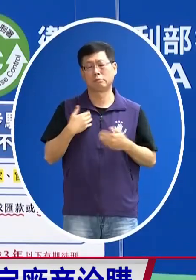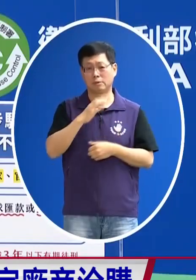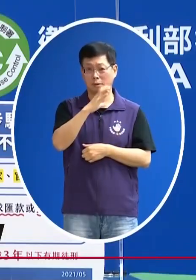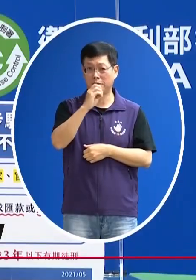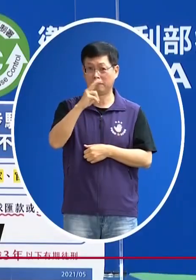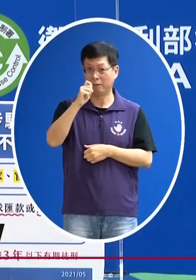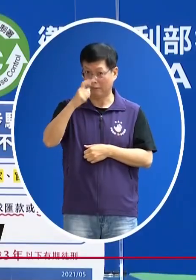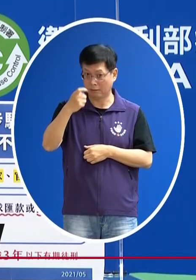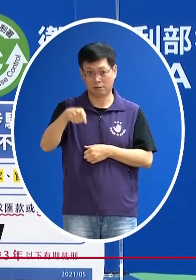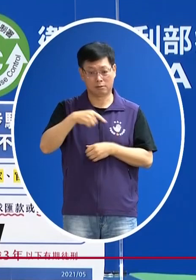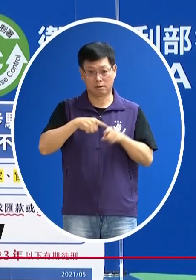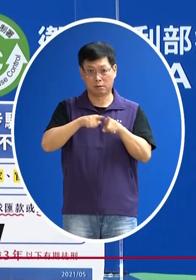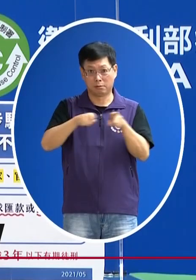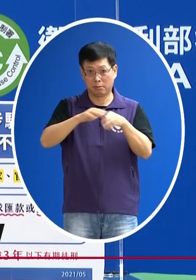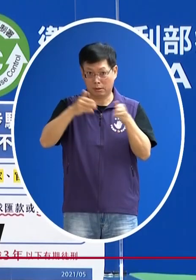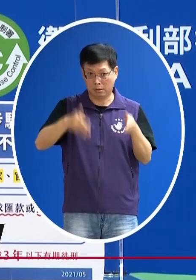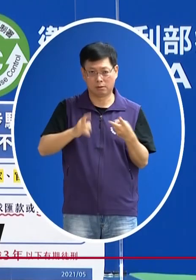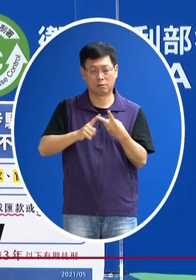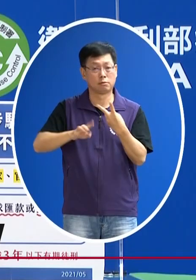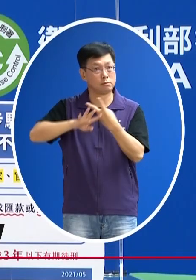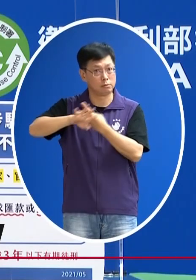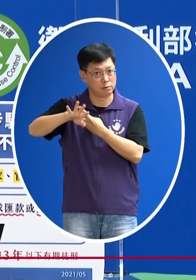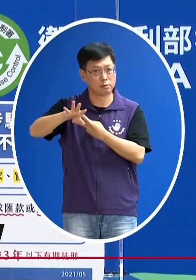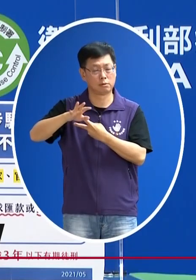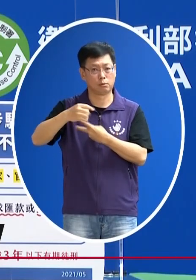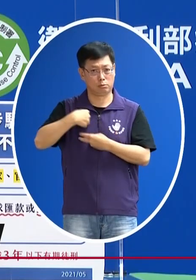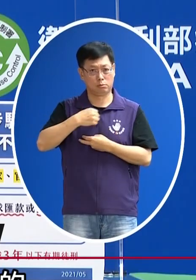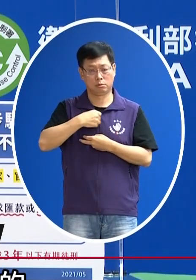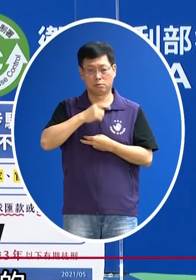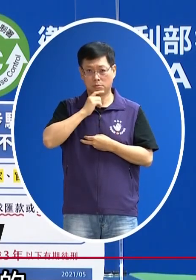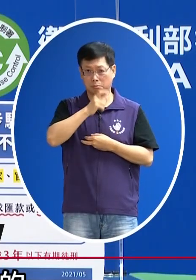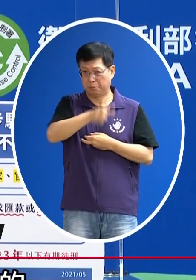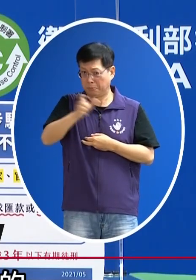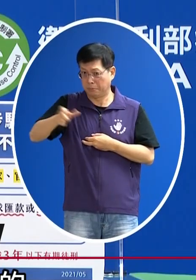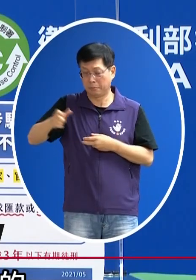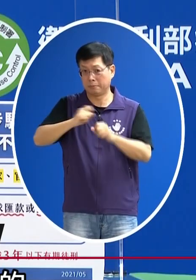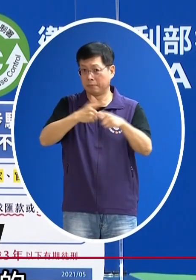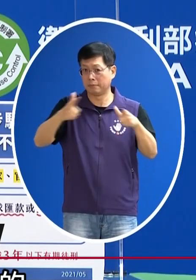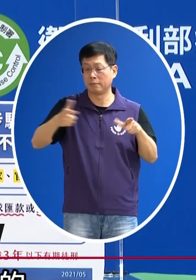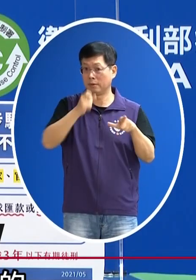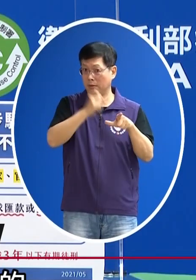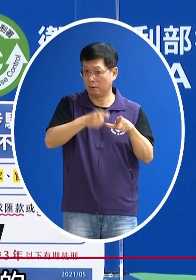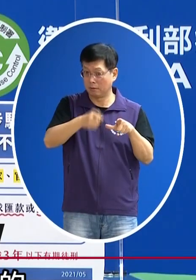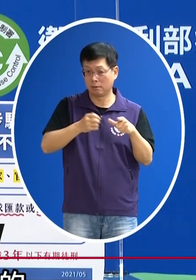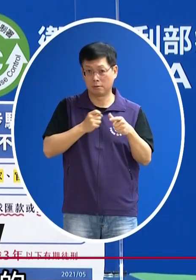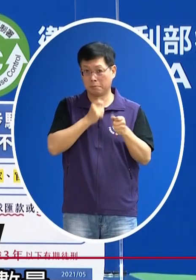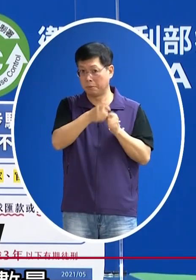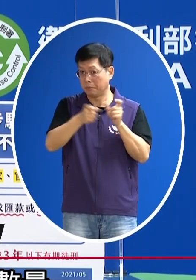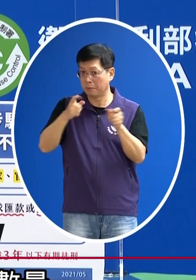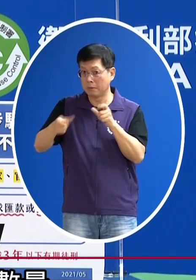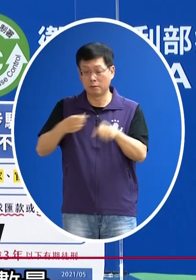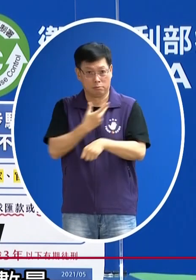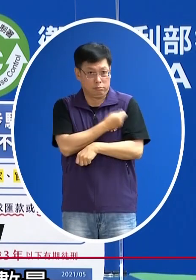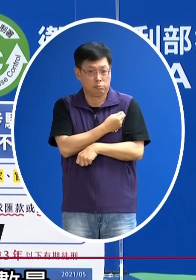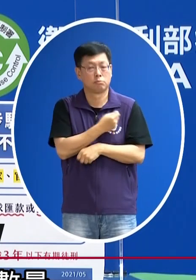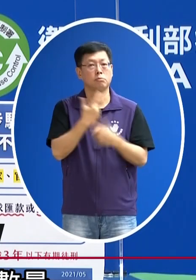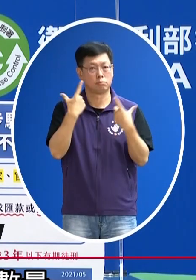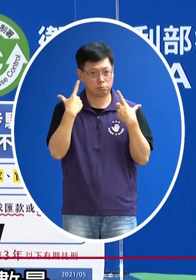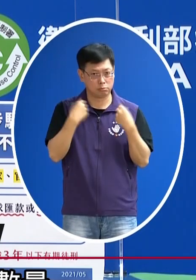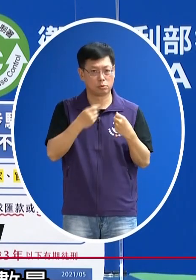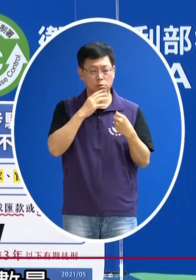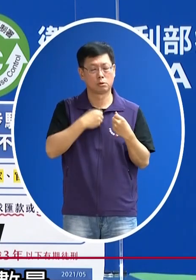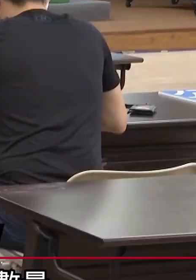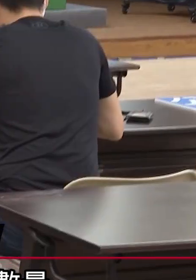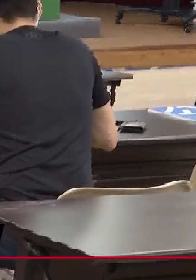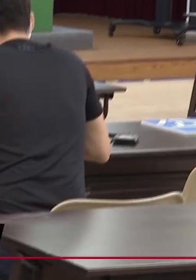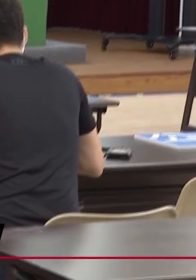COVAX 的平台加上其他我们个别跟个别的疫苗厂商所购买的，那都有达到一定